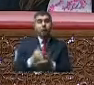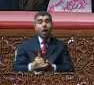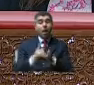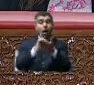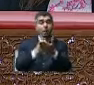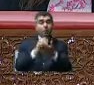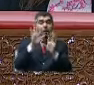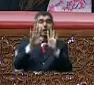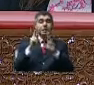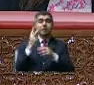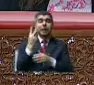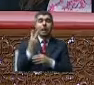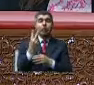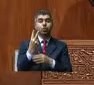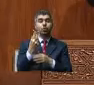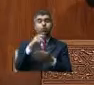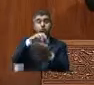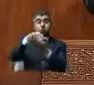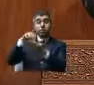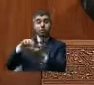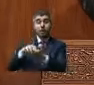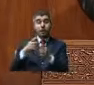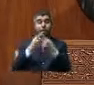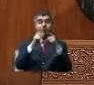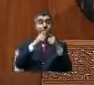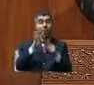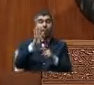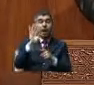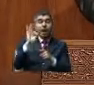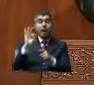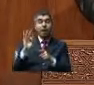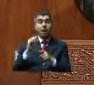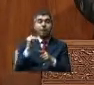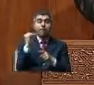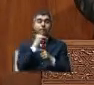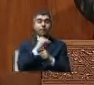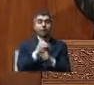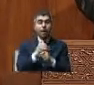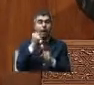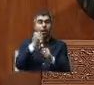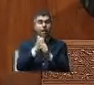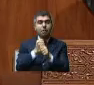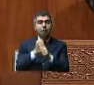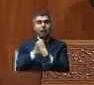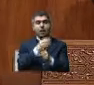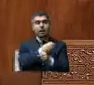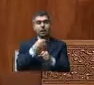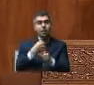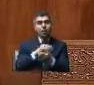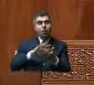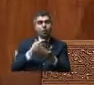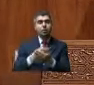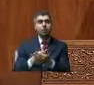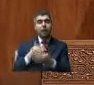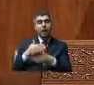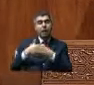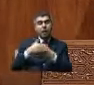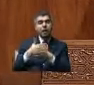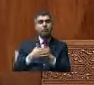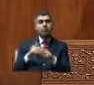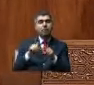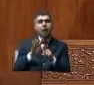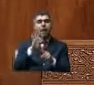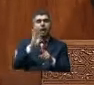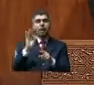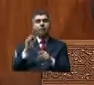مصلحة للمستعجلات الطبية الاستشفائية، إحداث 40 وحدة للمستعجلات الطبية للقرب، وسيتم إحداث 40 وحدة